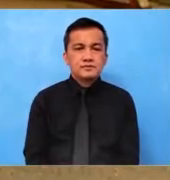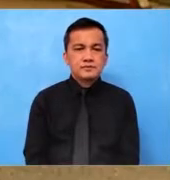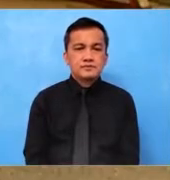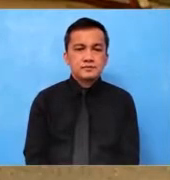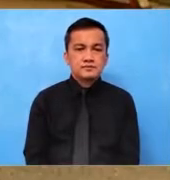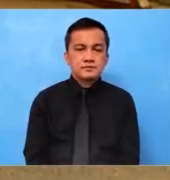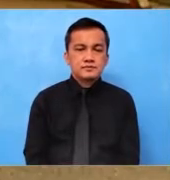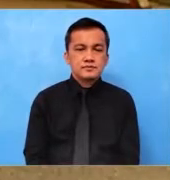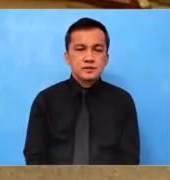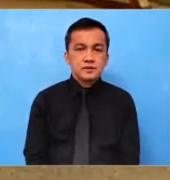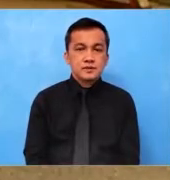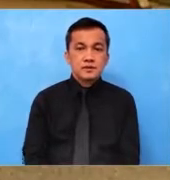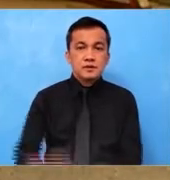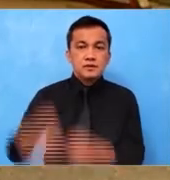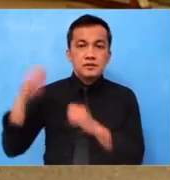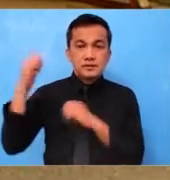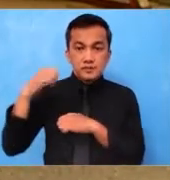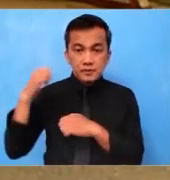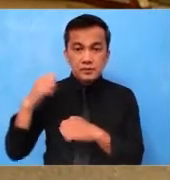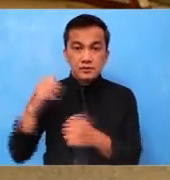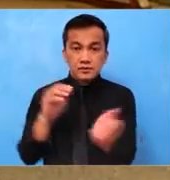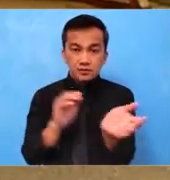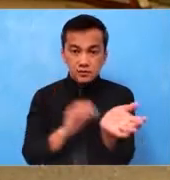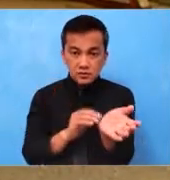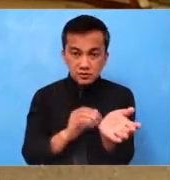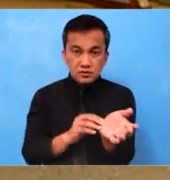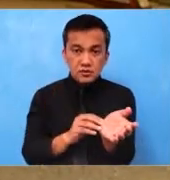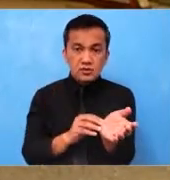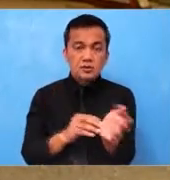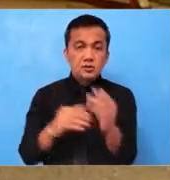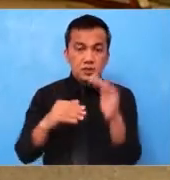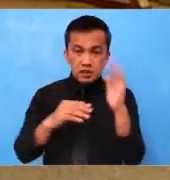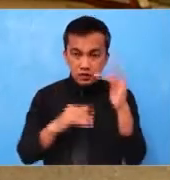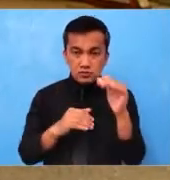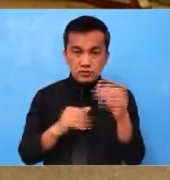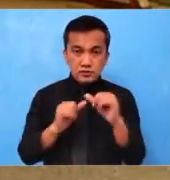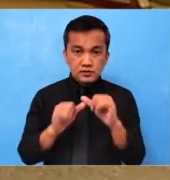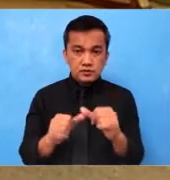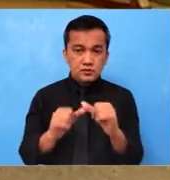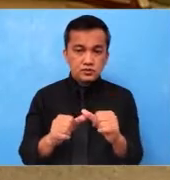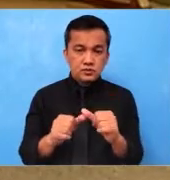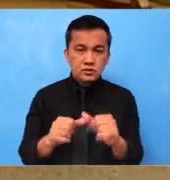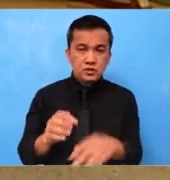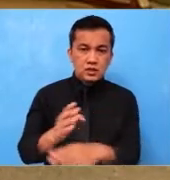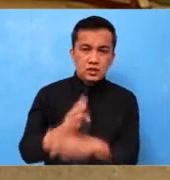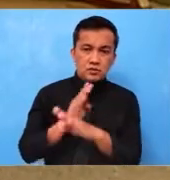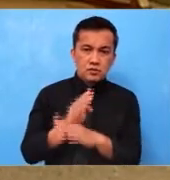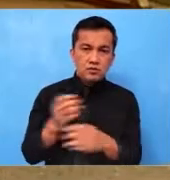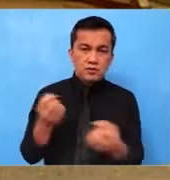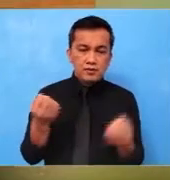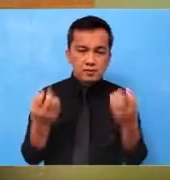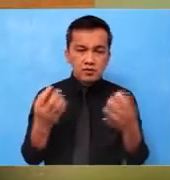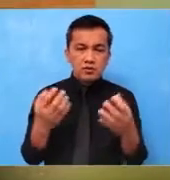Umaasa naman yung mga doktor na sana'y magtuloy-tuloy at umiwas sa puputok ang publiko. Balik sa inyo.